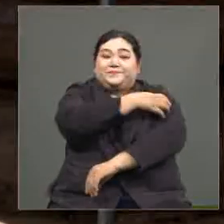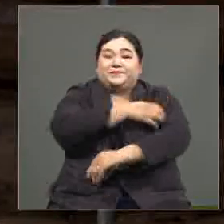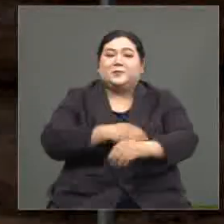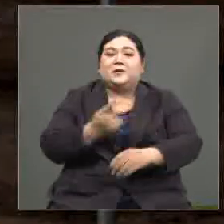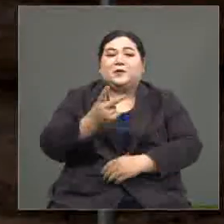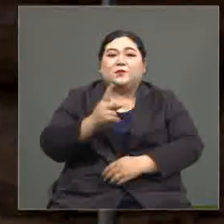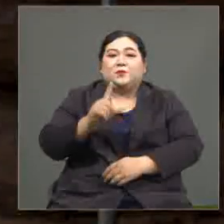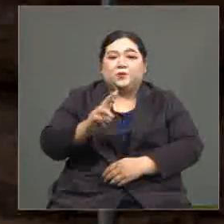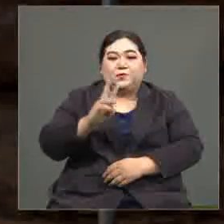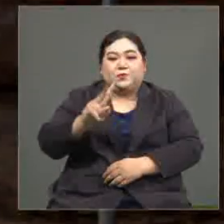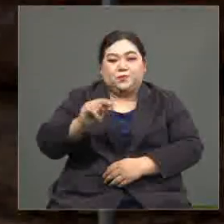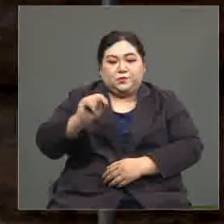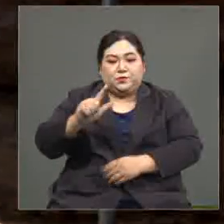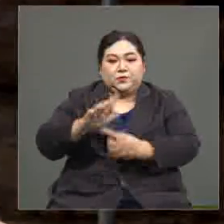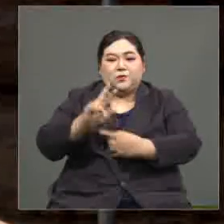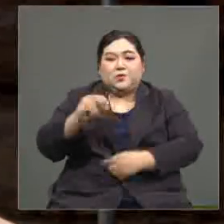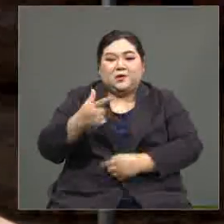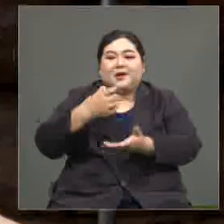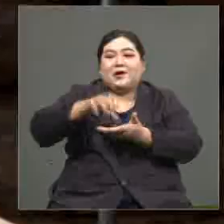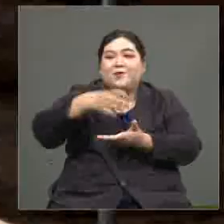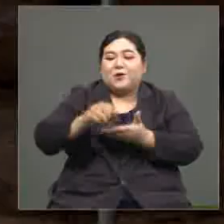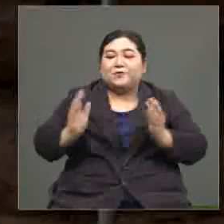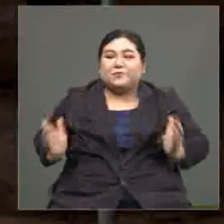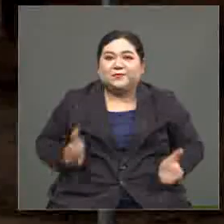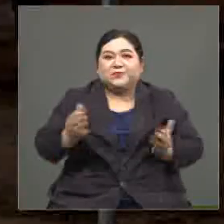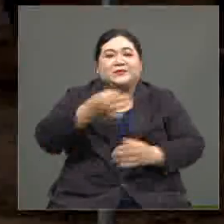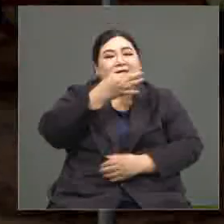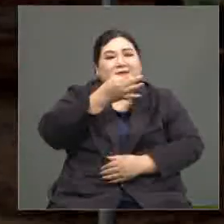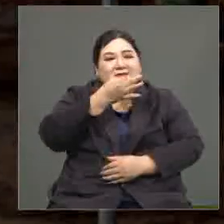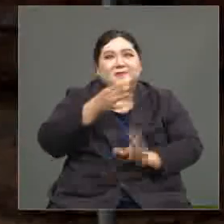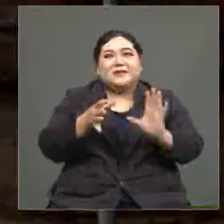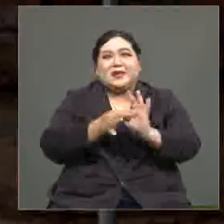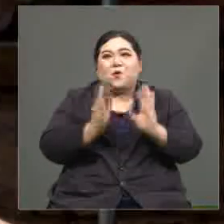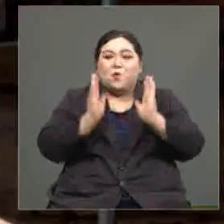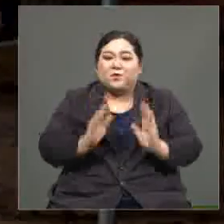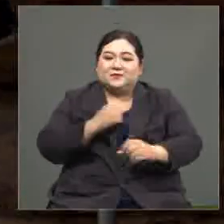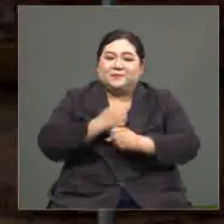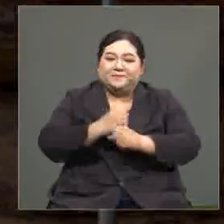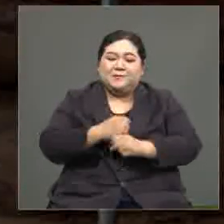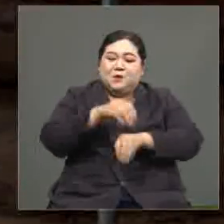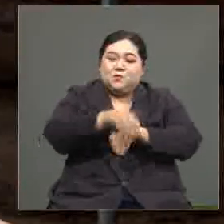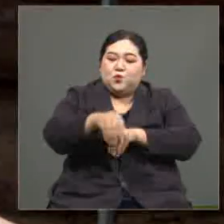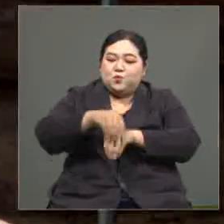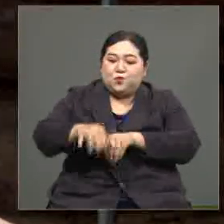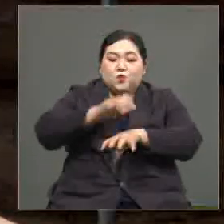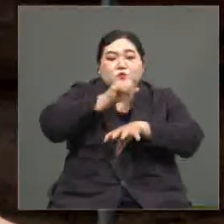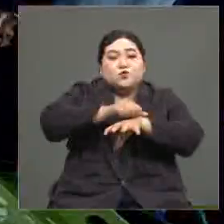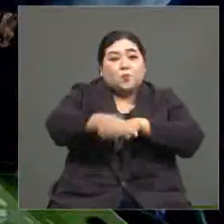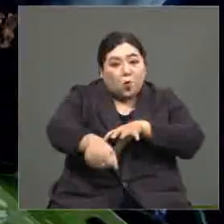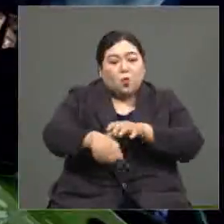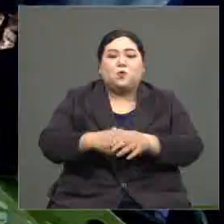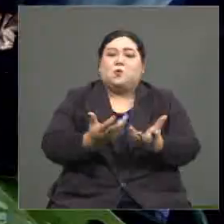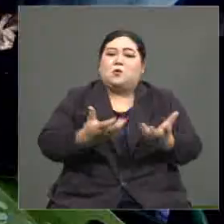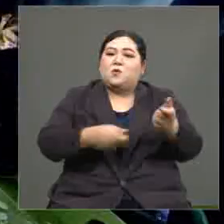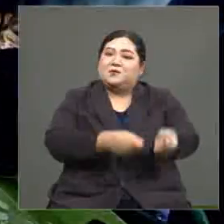ว่างานนี้จัดขึ้นเพื่อส่งเสริมอาชีพเพิ่มช่องทางการตลาดให้แก่ผู้ปลูกส้มโอหอมควนลังสินค้าการเกษตรและ